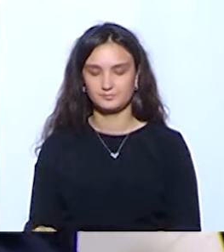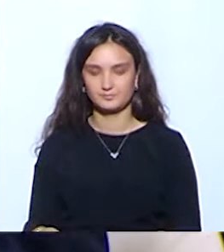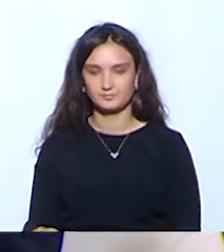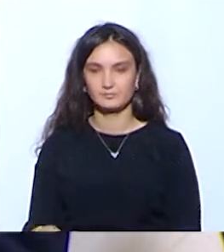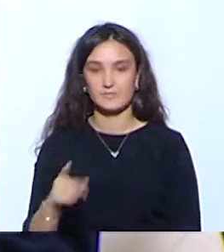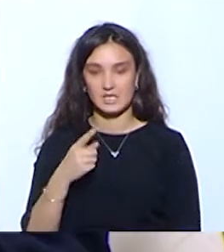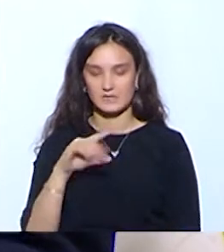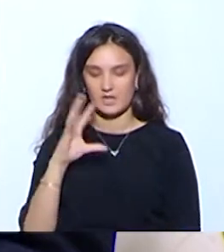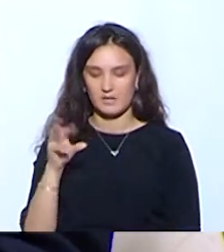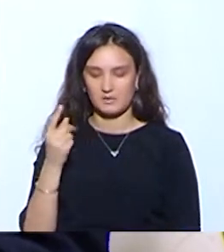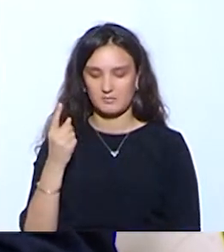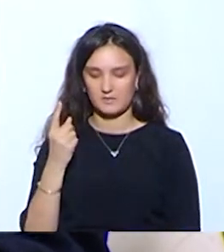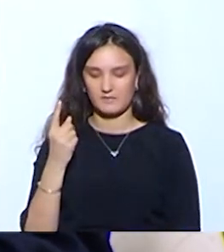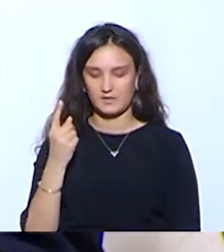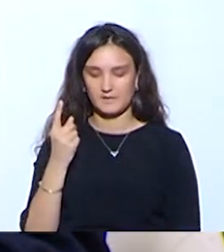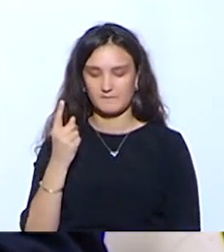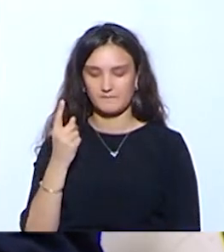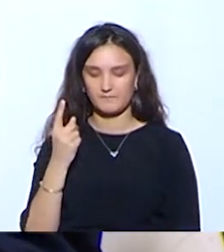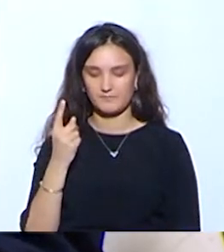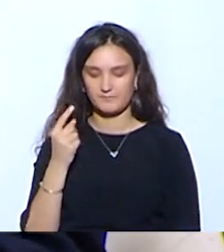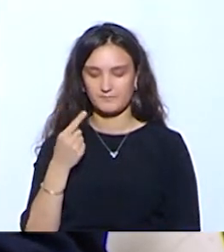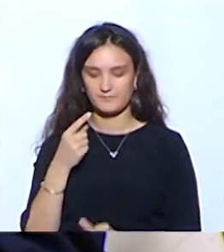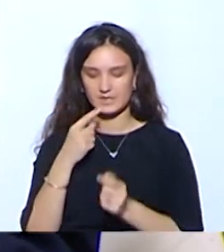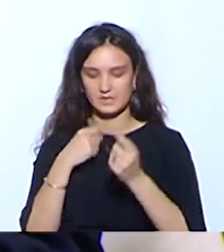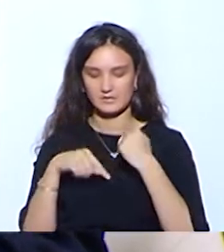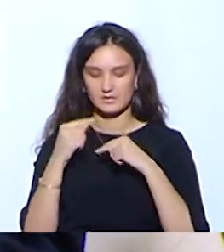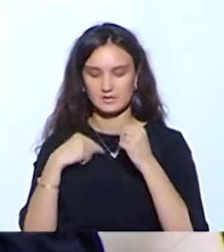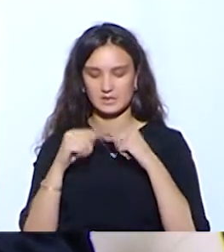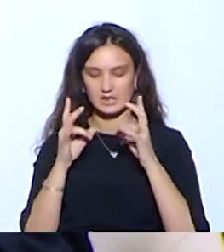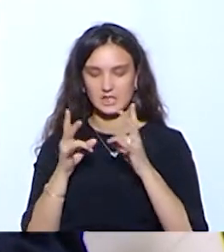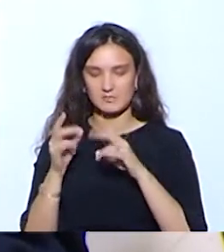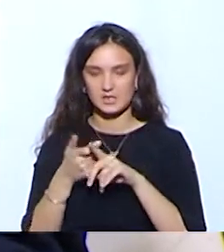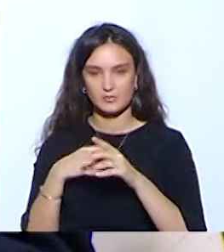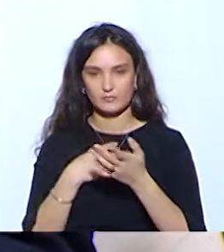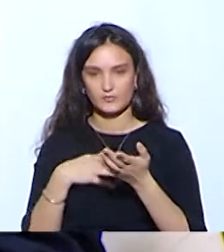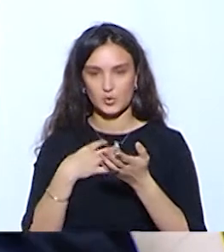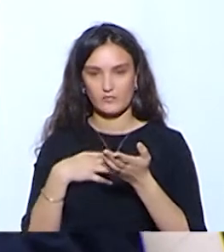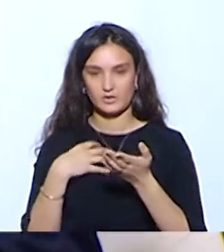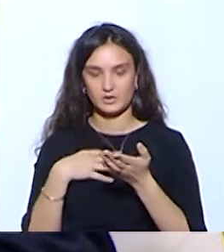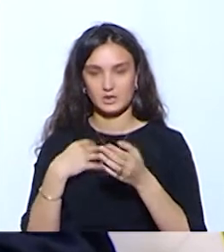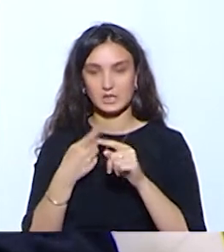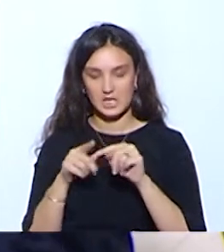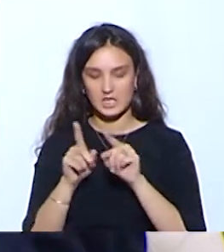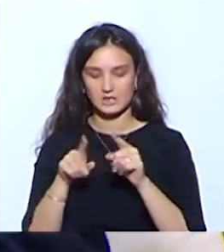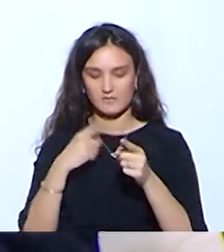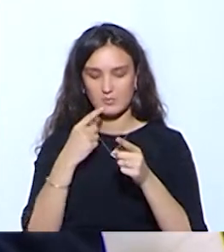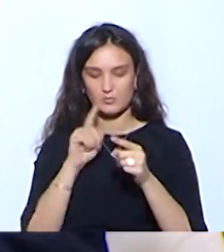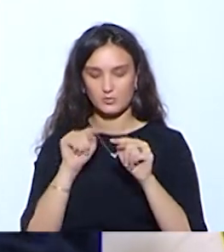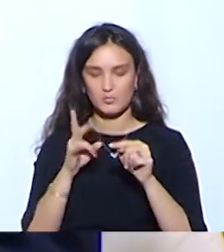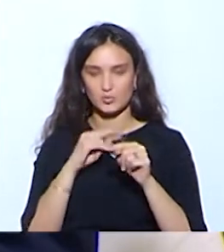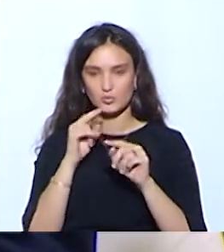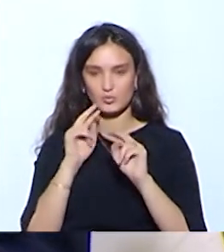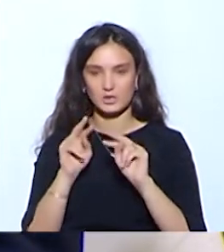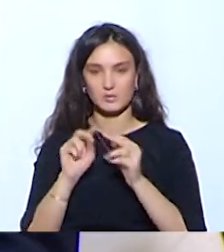და ეს ყველაფერი პირველ იმის წვრილი სიზარღვების დაზიანებისთვისაც ძალიან მნიშვნელოვან როლს თამაშობდა. იქაც ვიძახით, რომ ამას უნდა